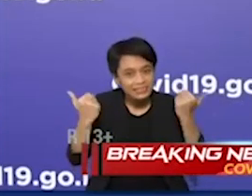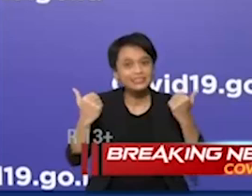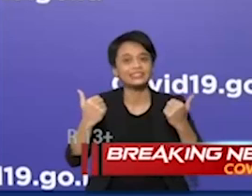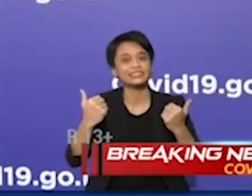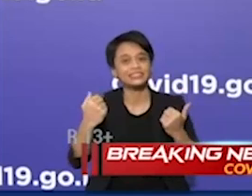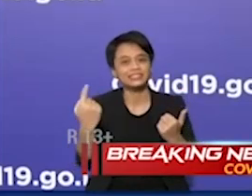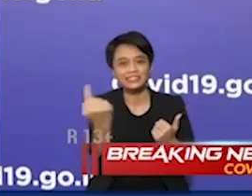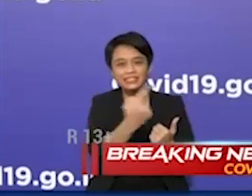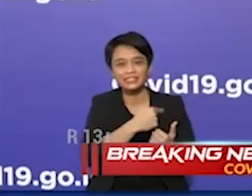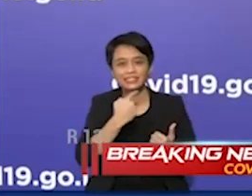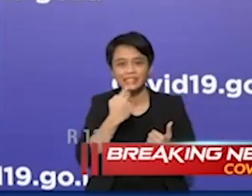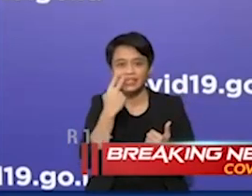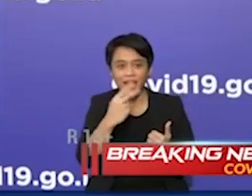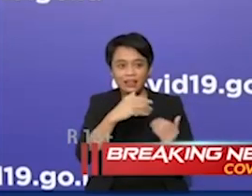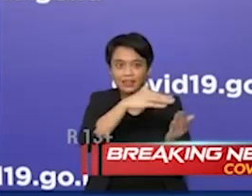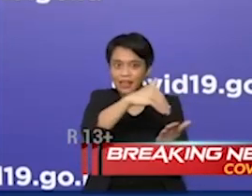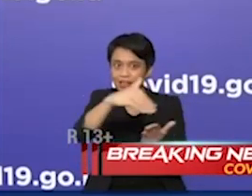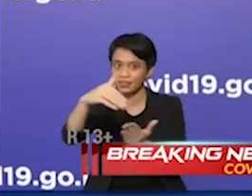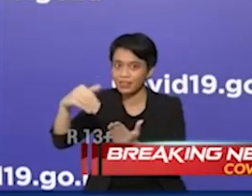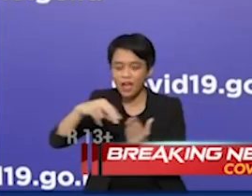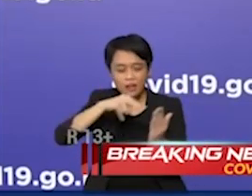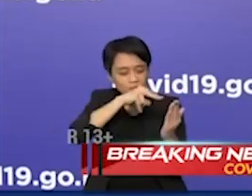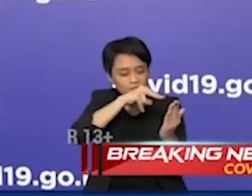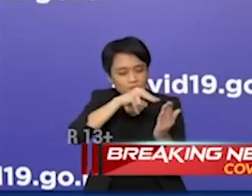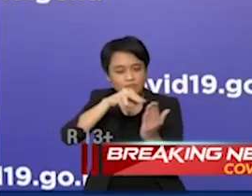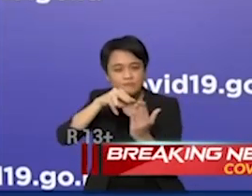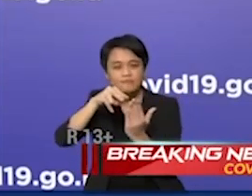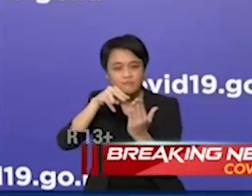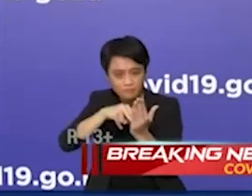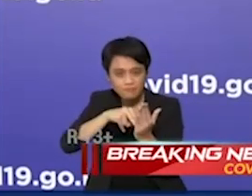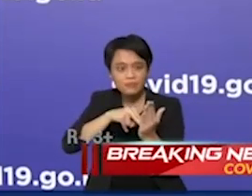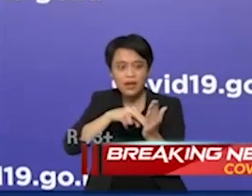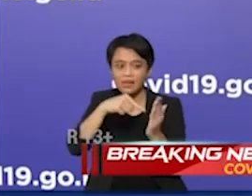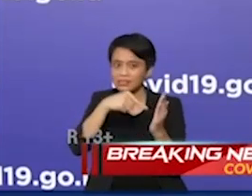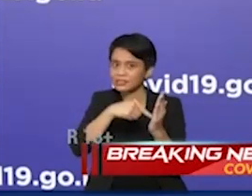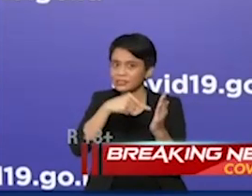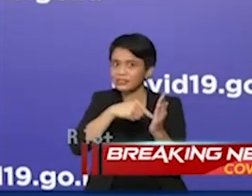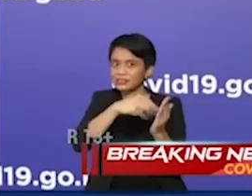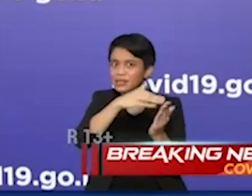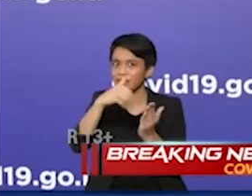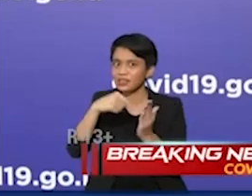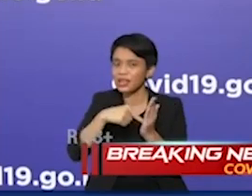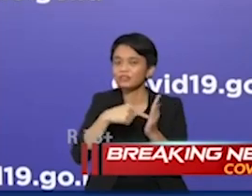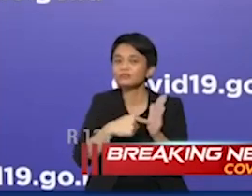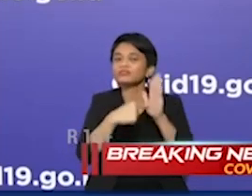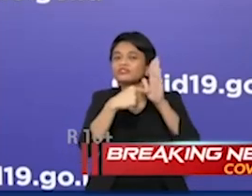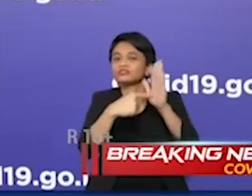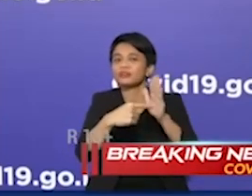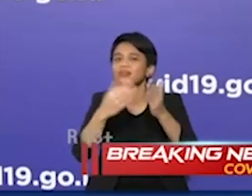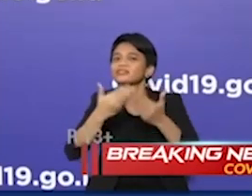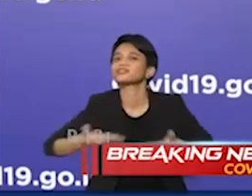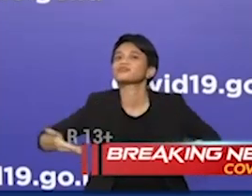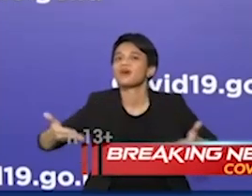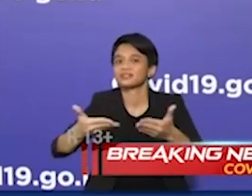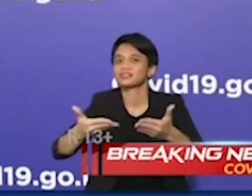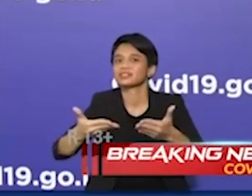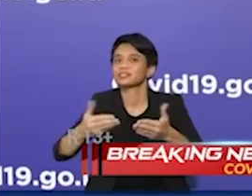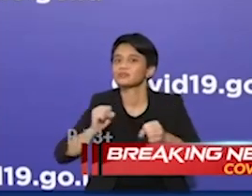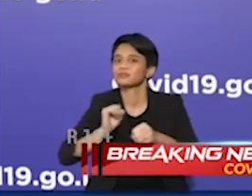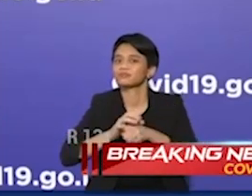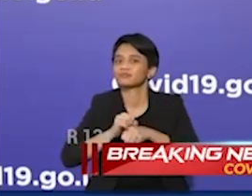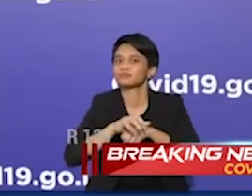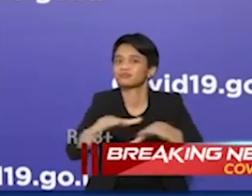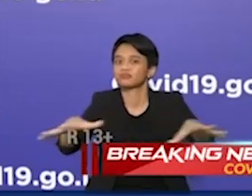kita cermati data-data ini sebagai sesuatu yang bisa kita Gambarkan bahwa proses penularan masih